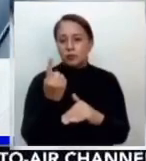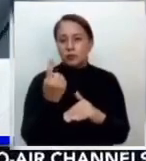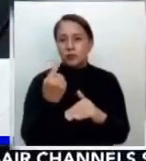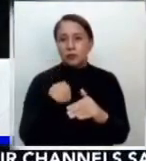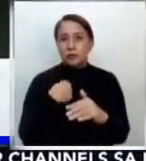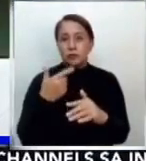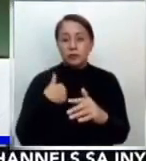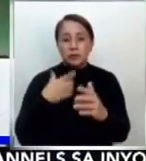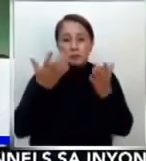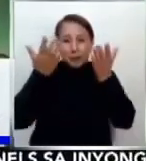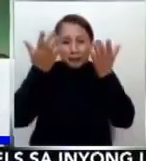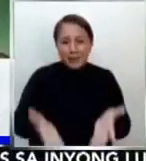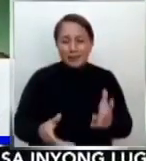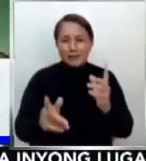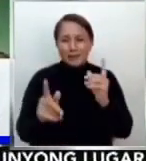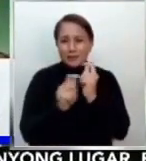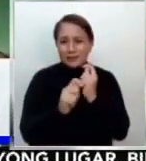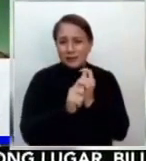niya.